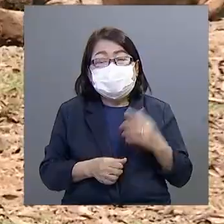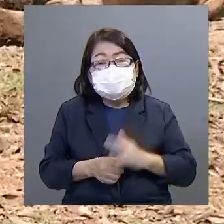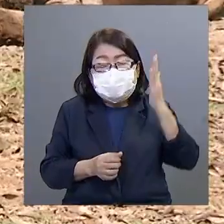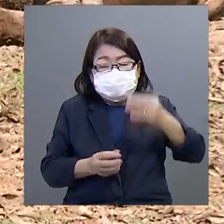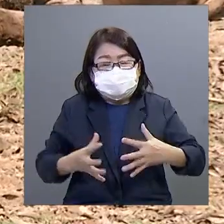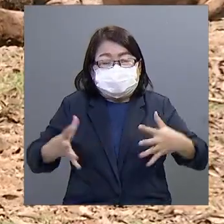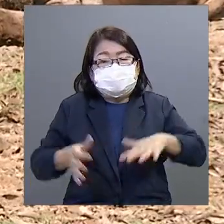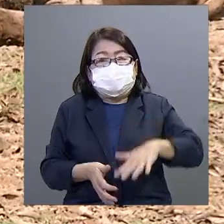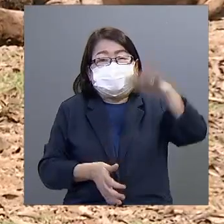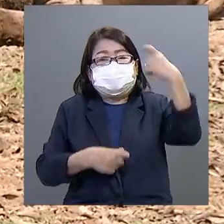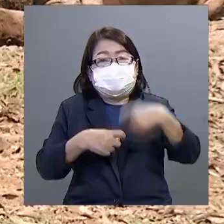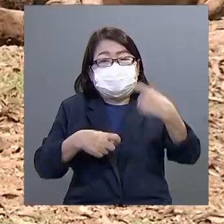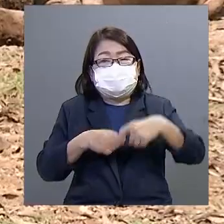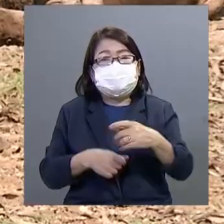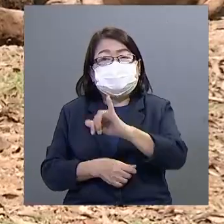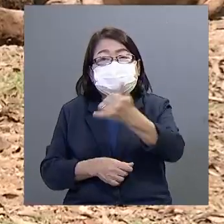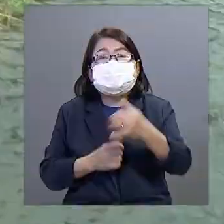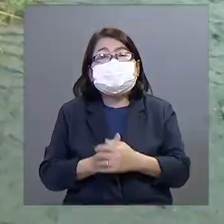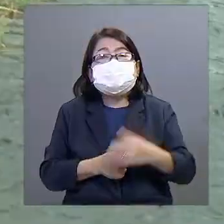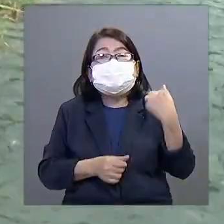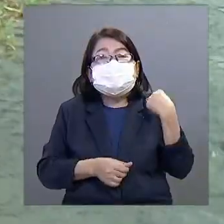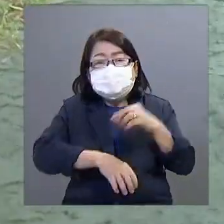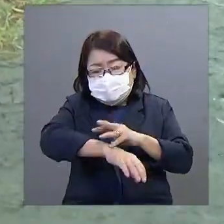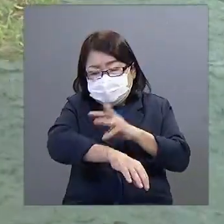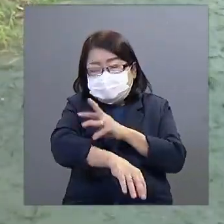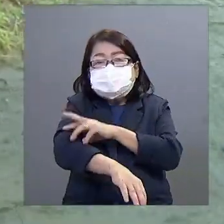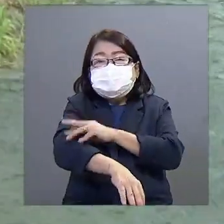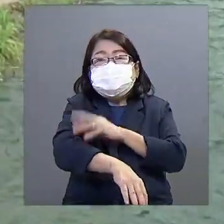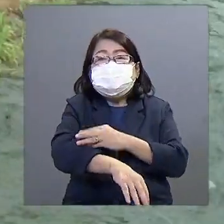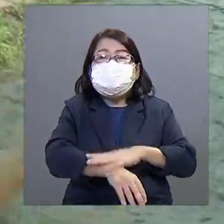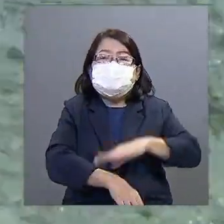และยัอจจะเป็นปcreamทโรคมาสสตวเลี้งได้ด้วยผู้ทเลี้งสตว